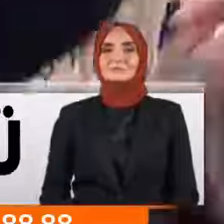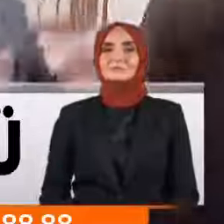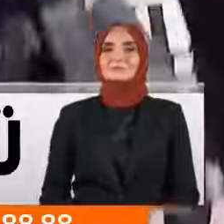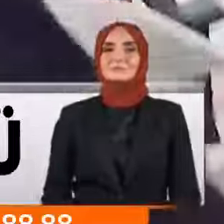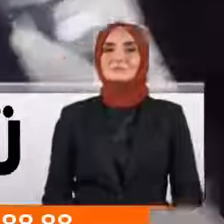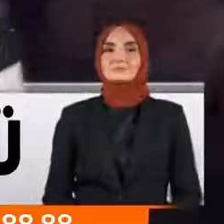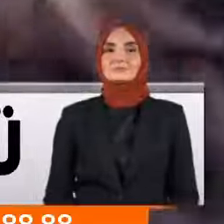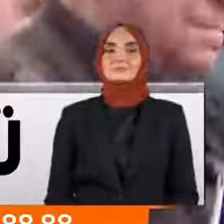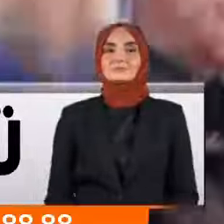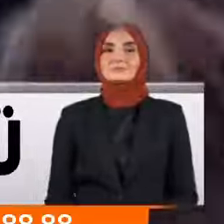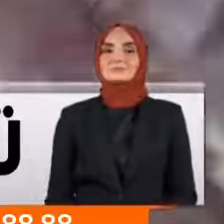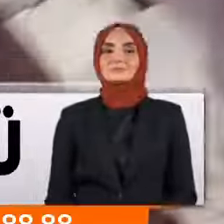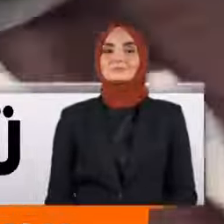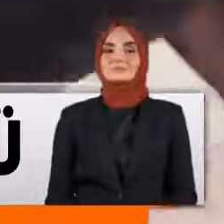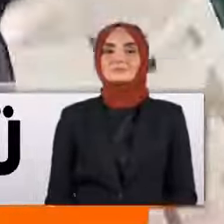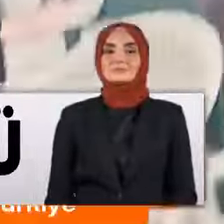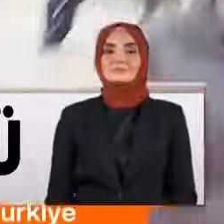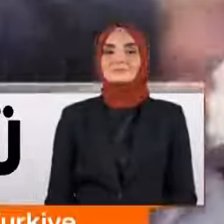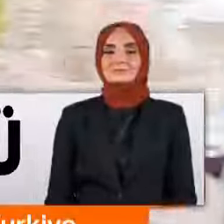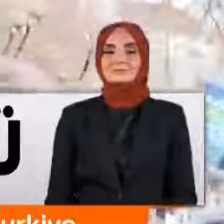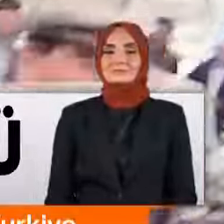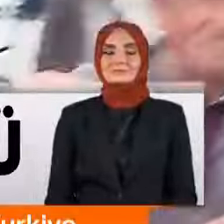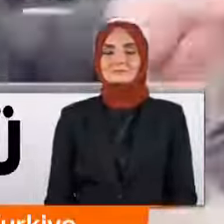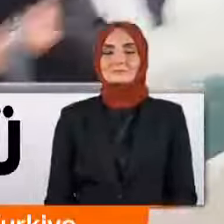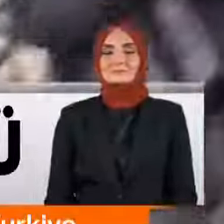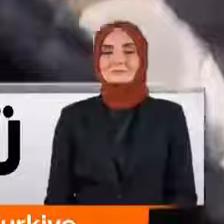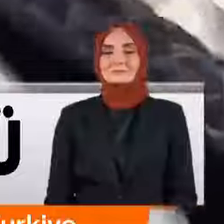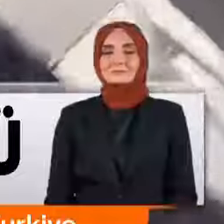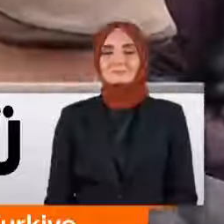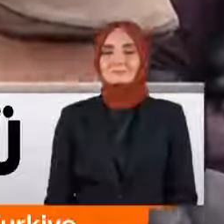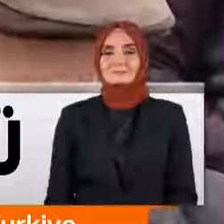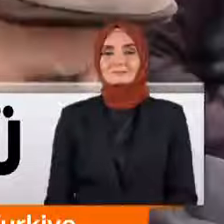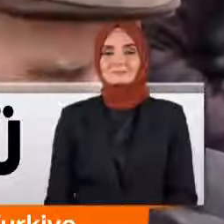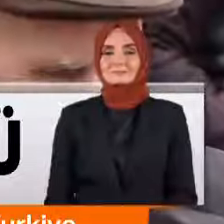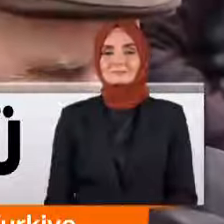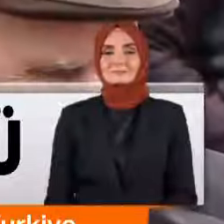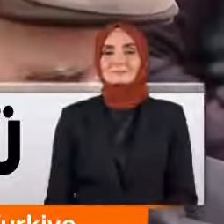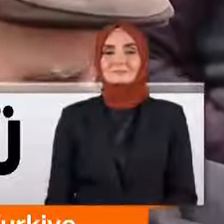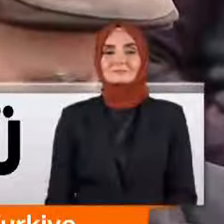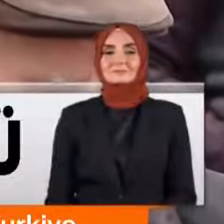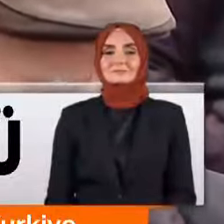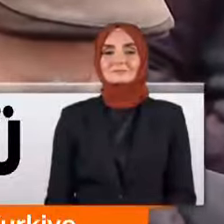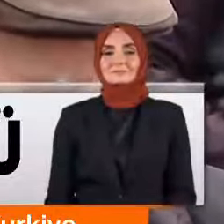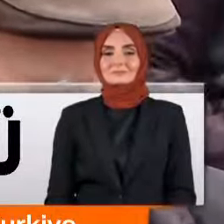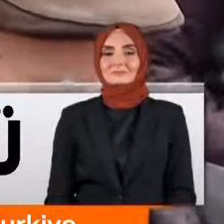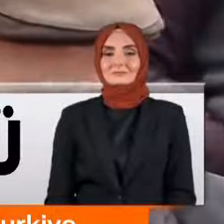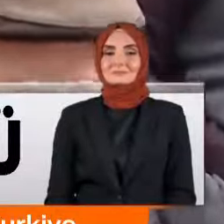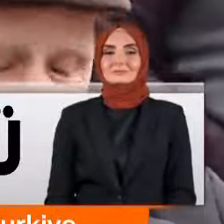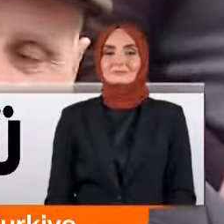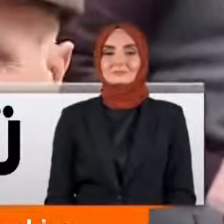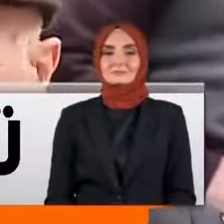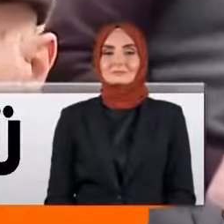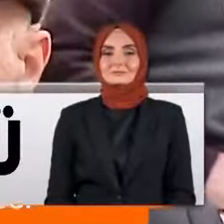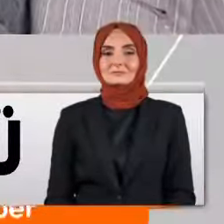amanın basmaya gelmez, haydi basmaya gelmez. Rahmetli Kadir Türen ustamız Dirmil üzerine